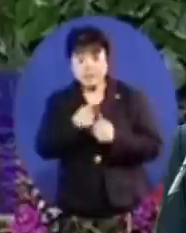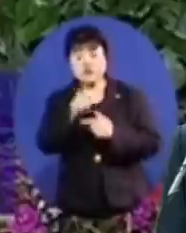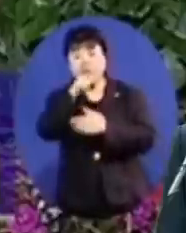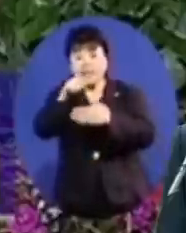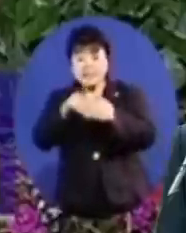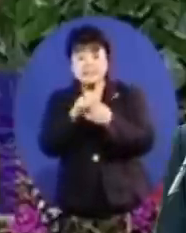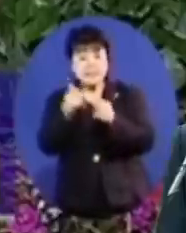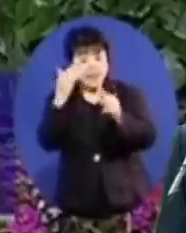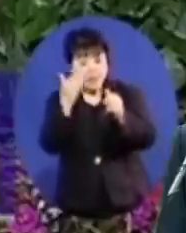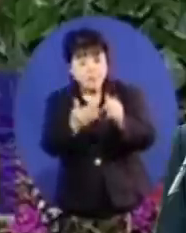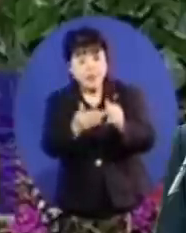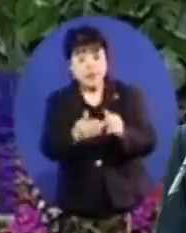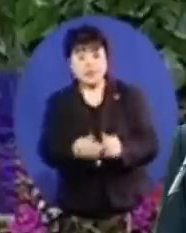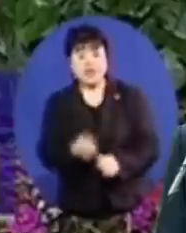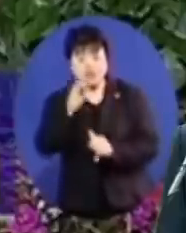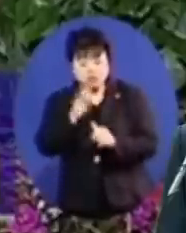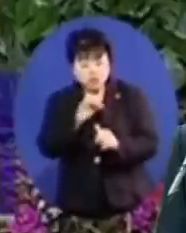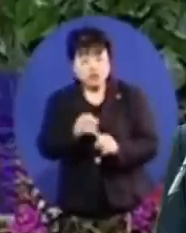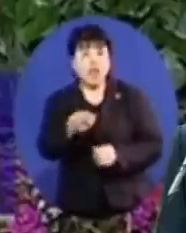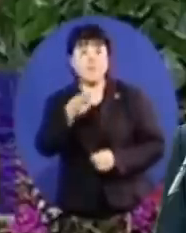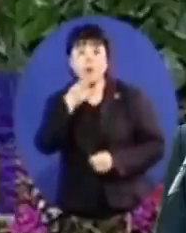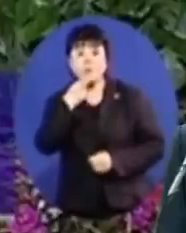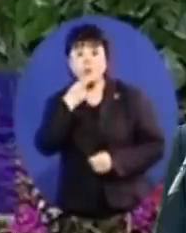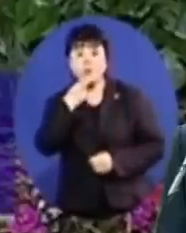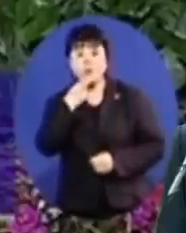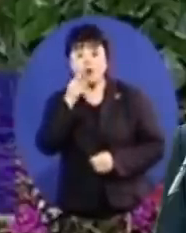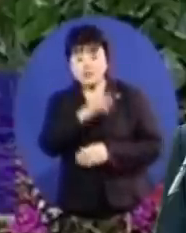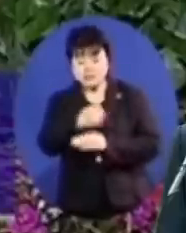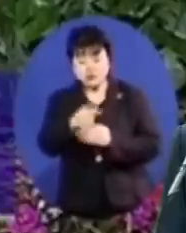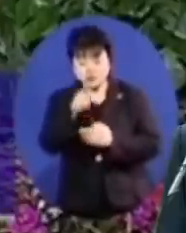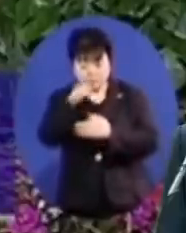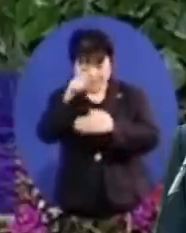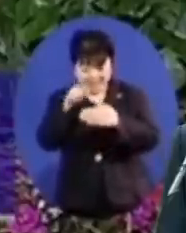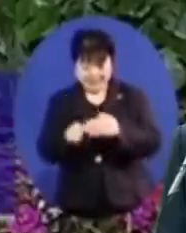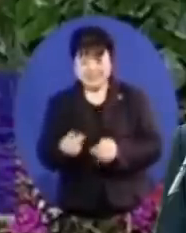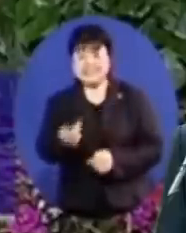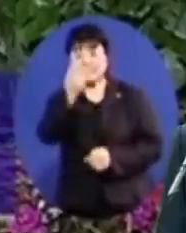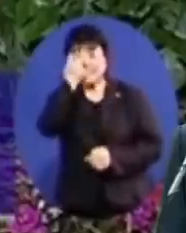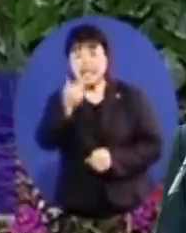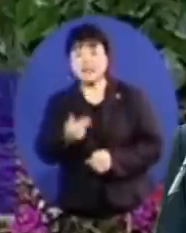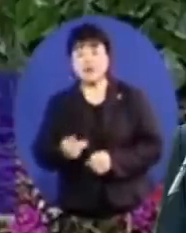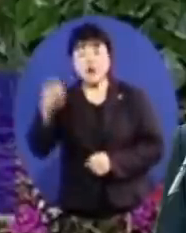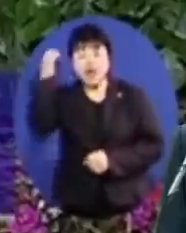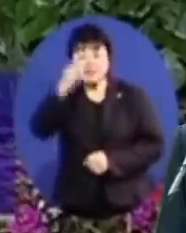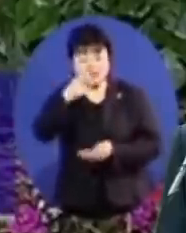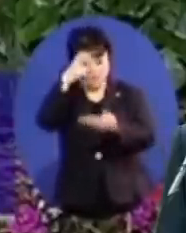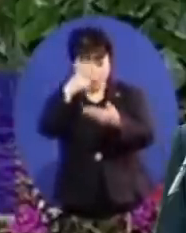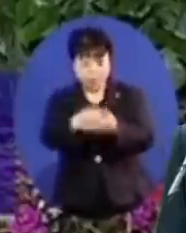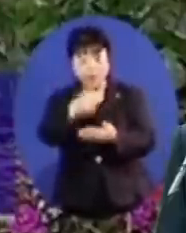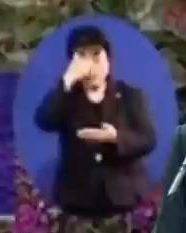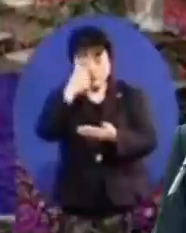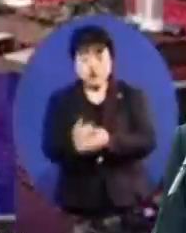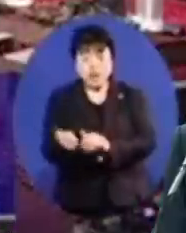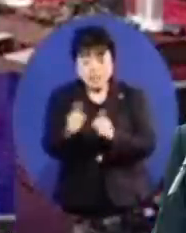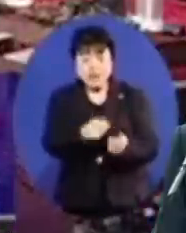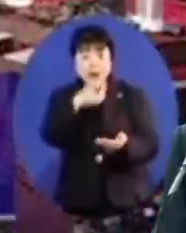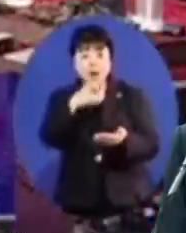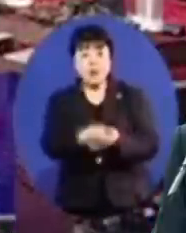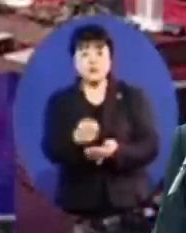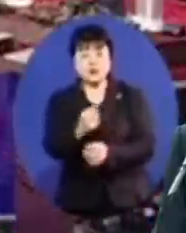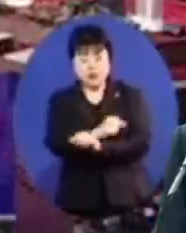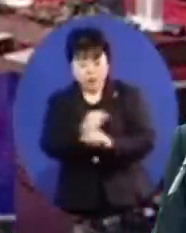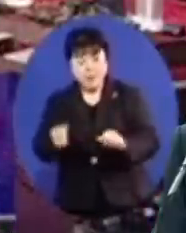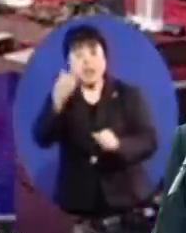있는 자에게는 결코 정죄함이 없나니 이는 그리스도 예수 안에 있는 생명의 성령의 법이 죄와 사망의 법에서